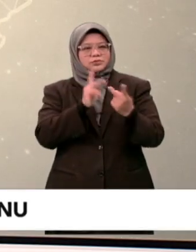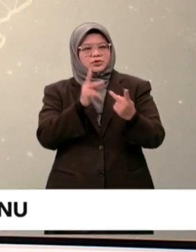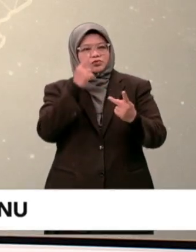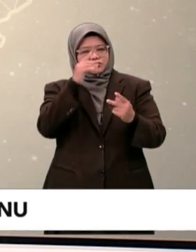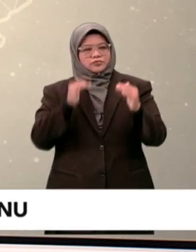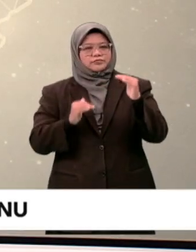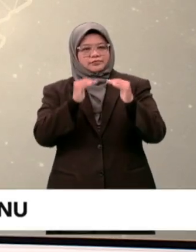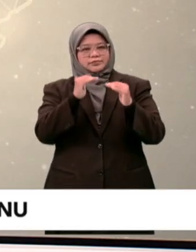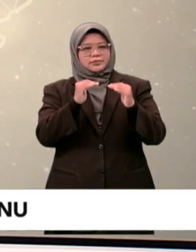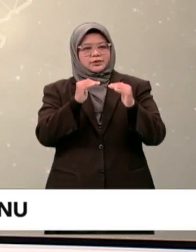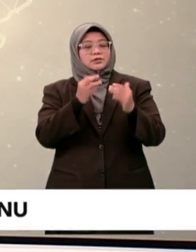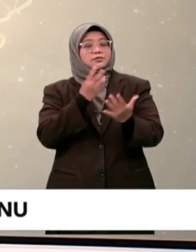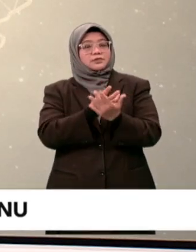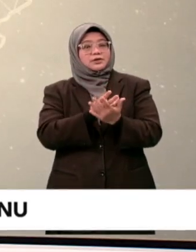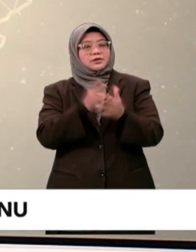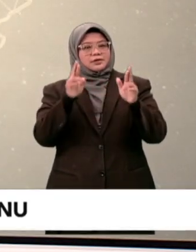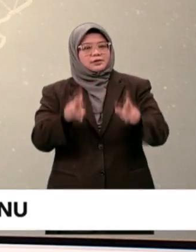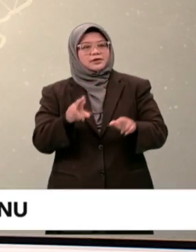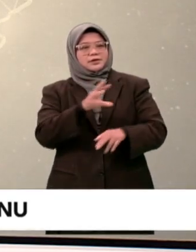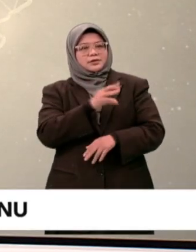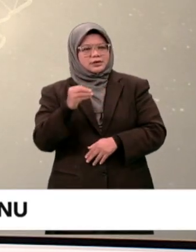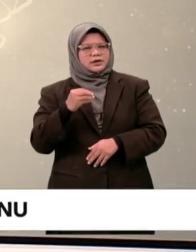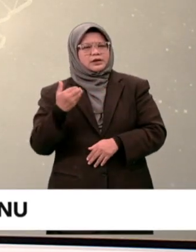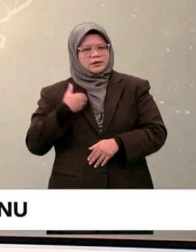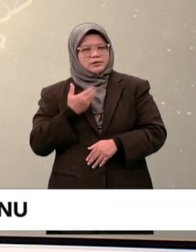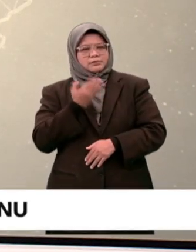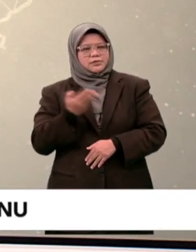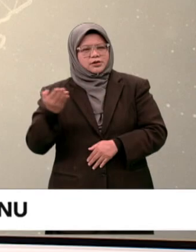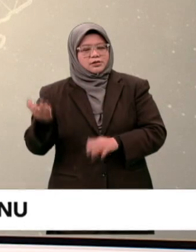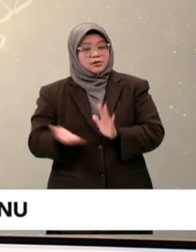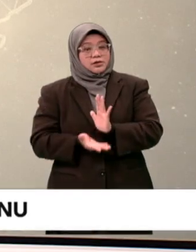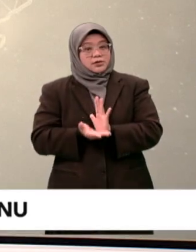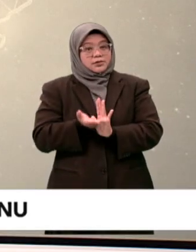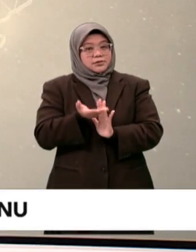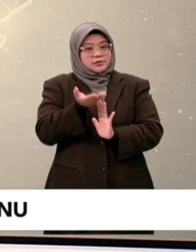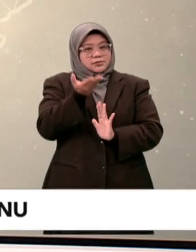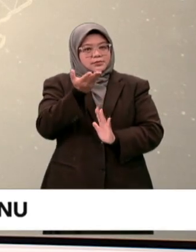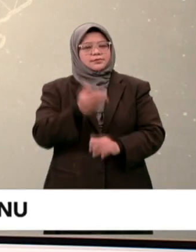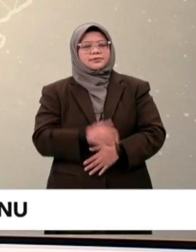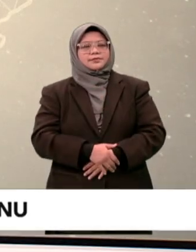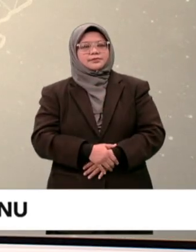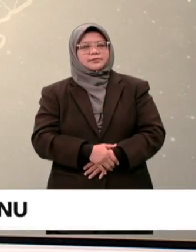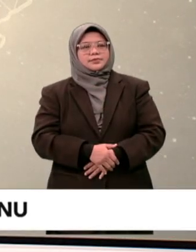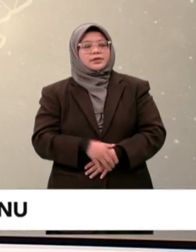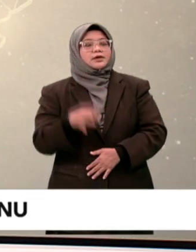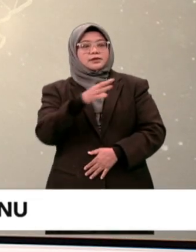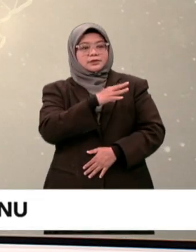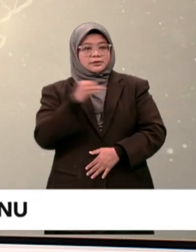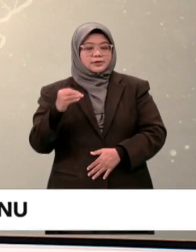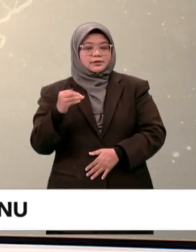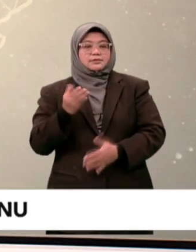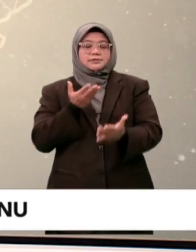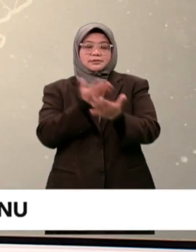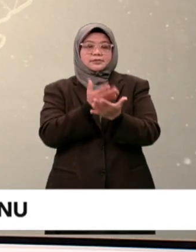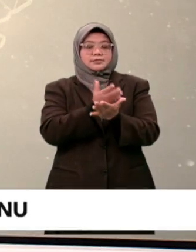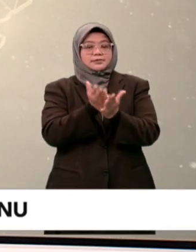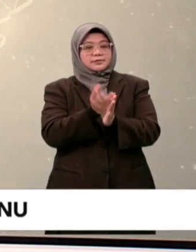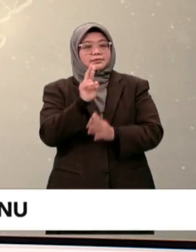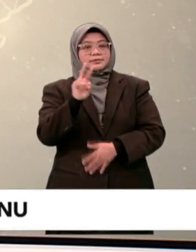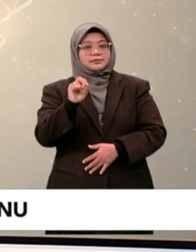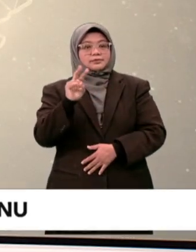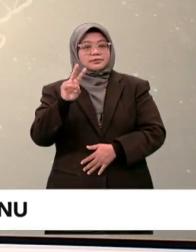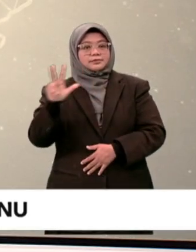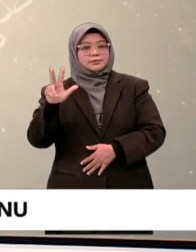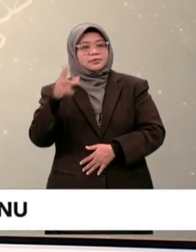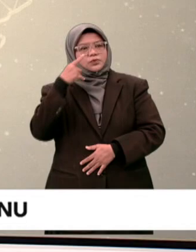pendapatan rakyat yang sering disulangi dengan kenaikan harga berbagai barang keperluan harian Justru itu pembatangan pajak 2023 diharap